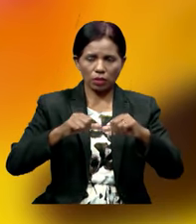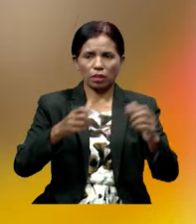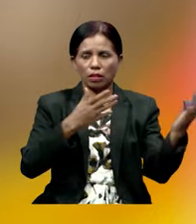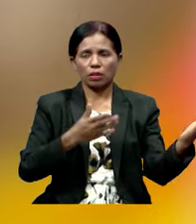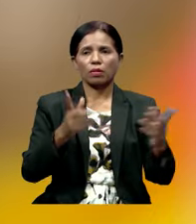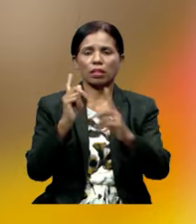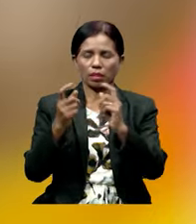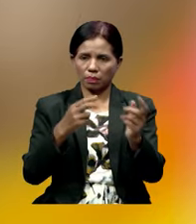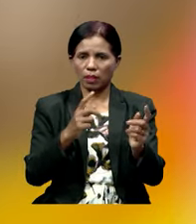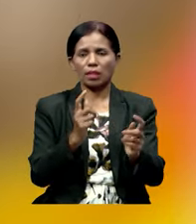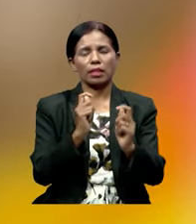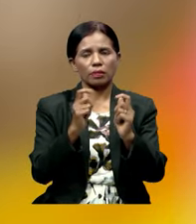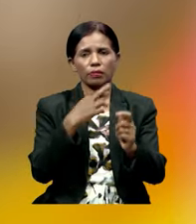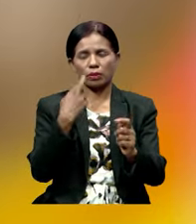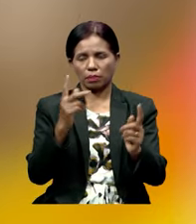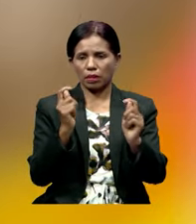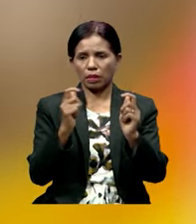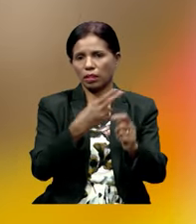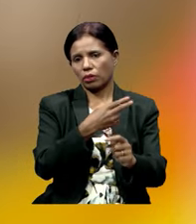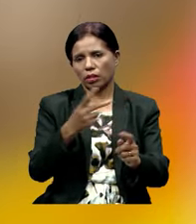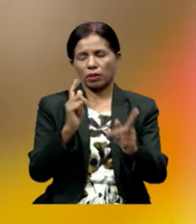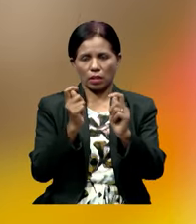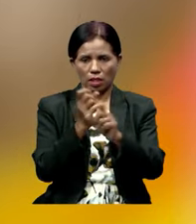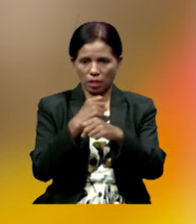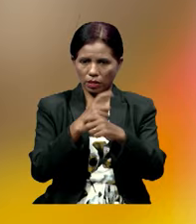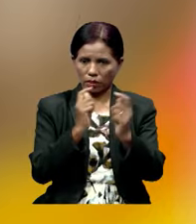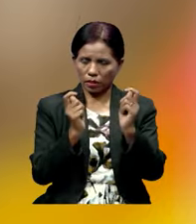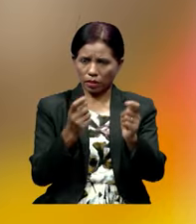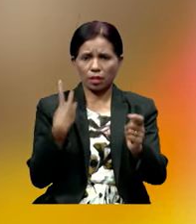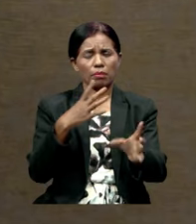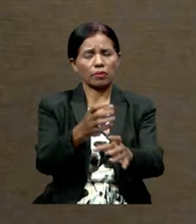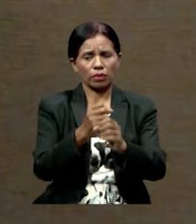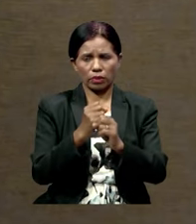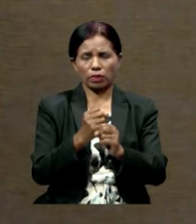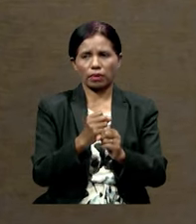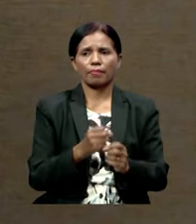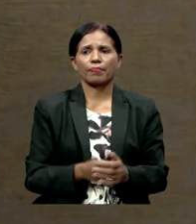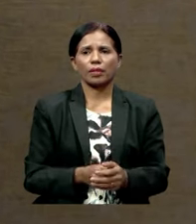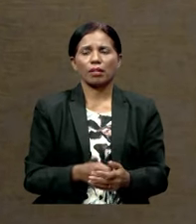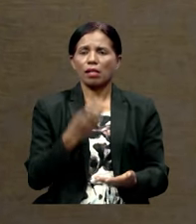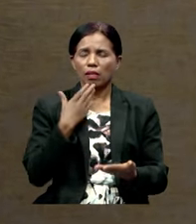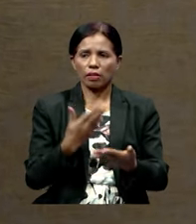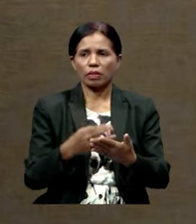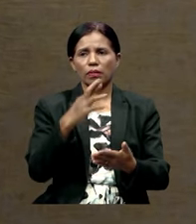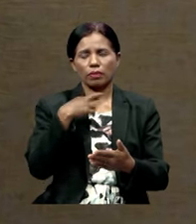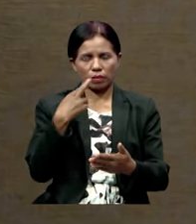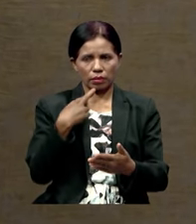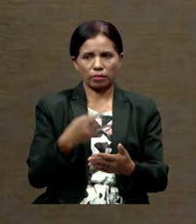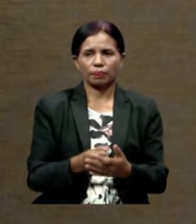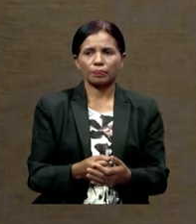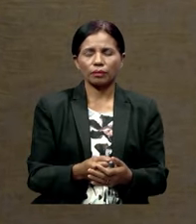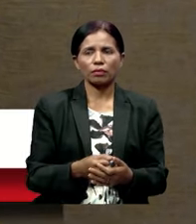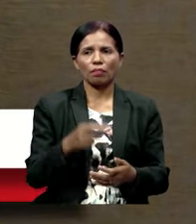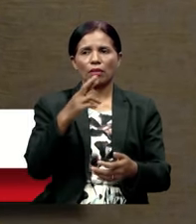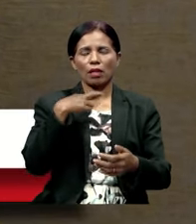va Indonezia ho di halo teste. Am făcut una mostră calitate, a mostră pe